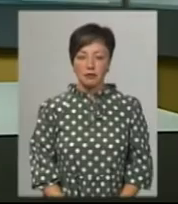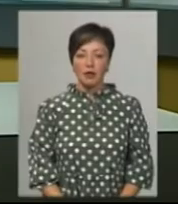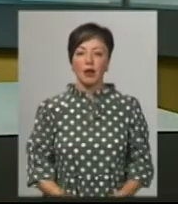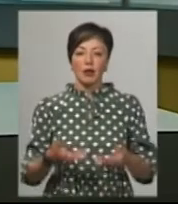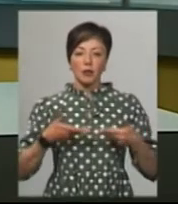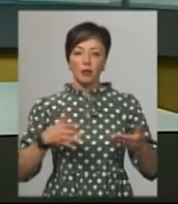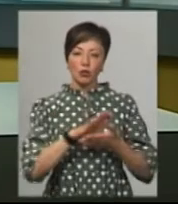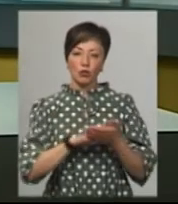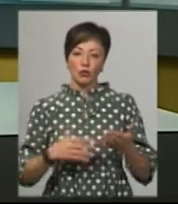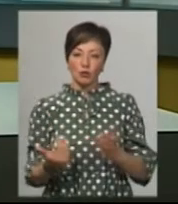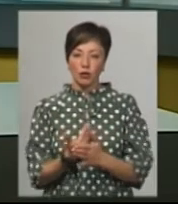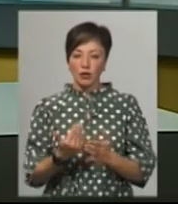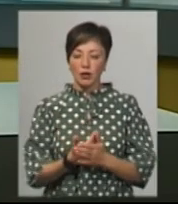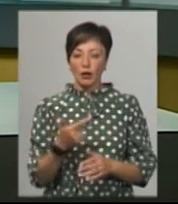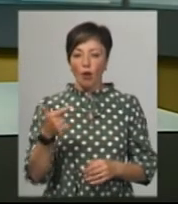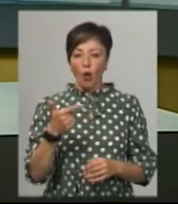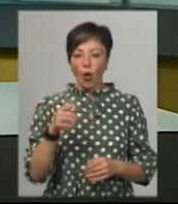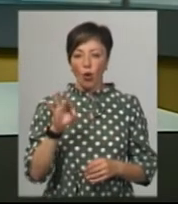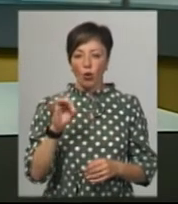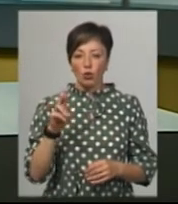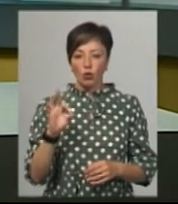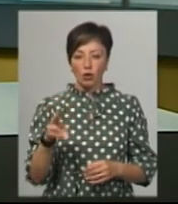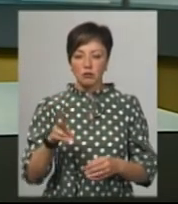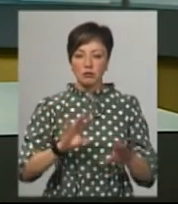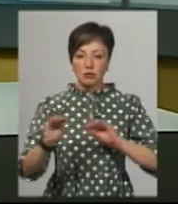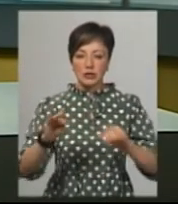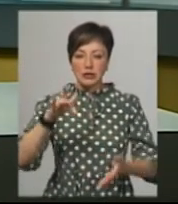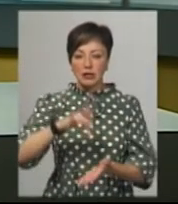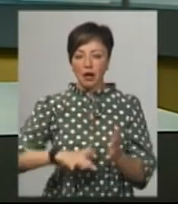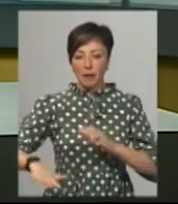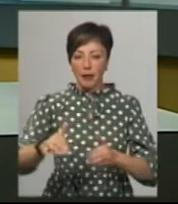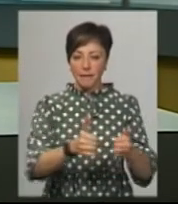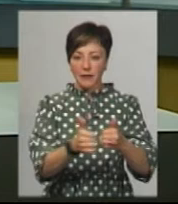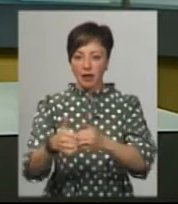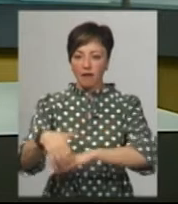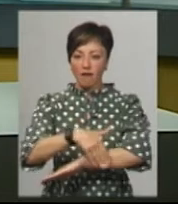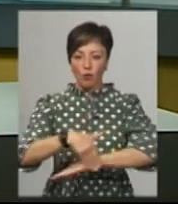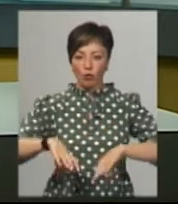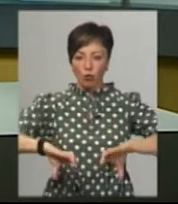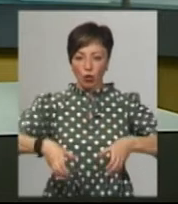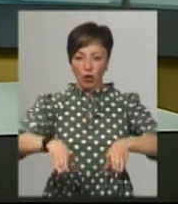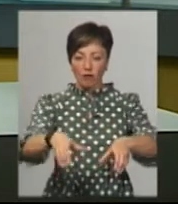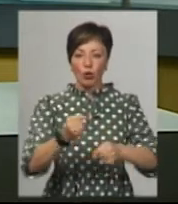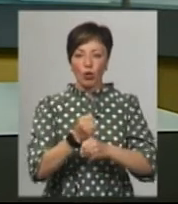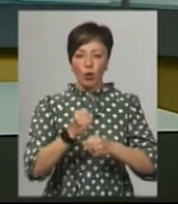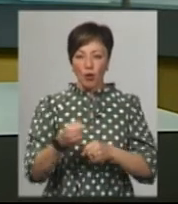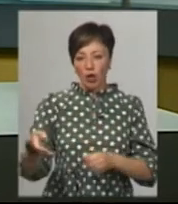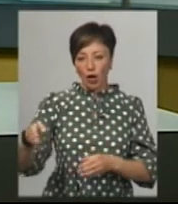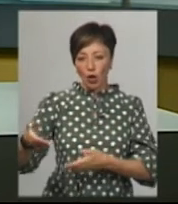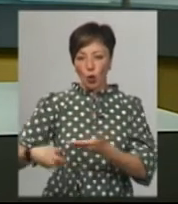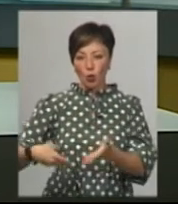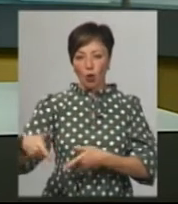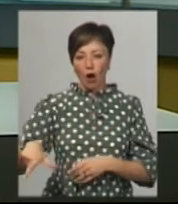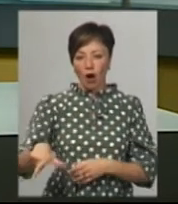Ми продовжуємо випуск новин. У Городку облаштовують центральний майдан та прилеглі вулиці, кладуть бруківку та роблять тротуари. Де